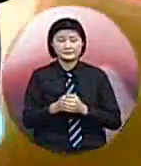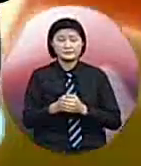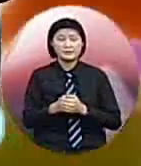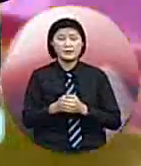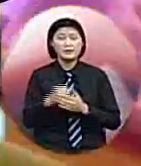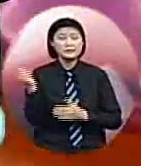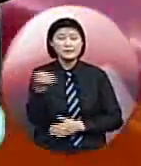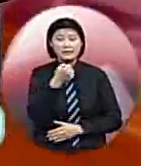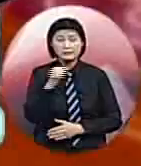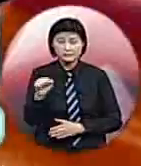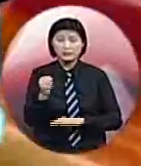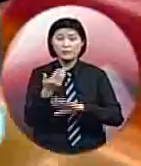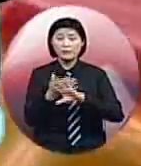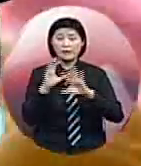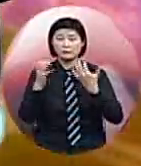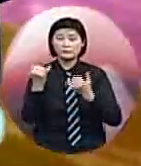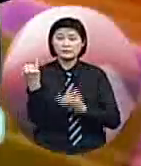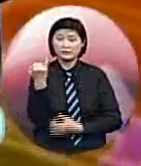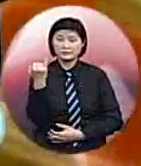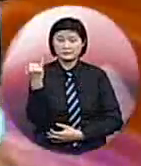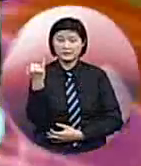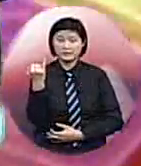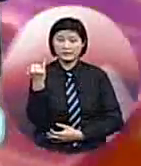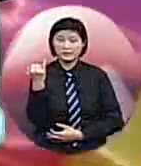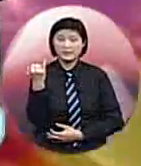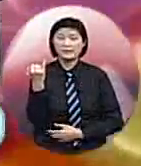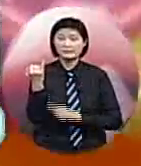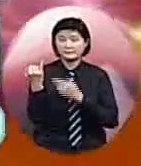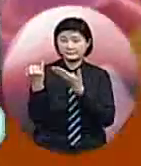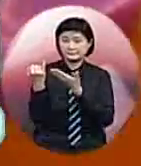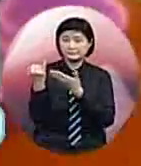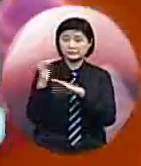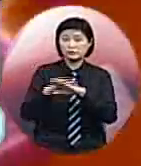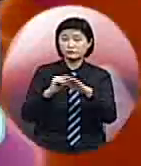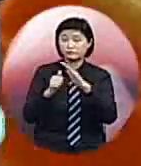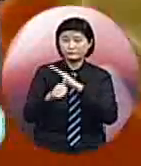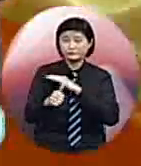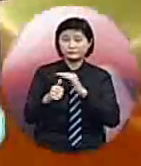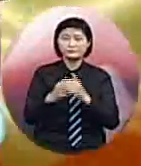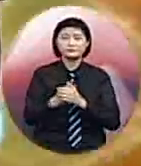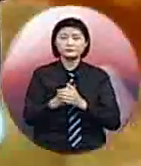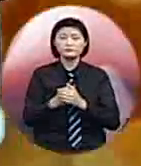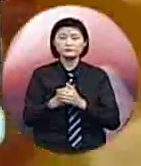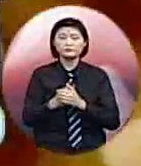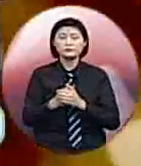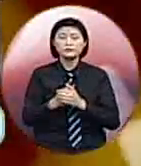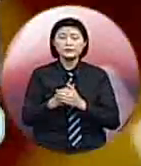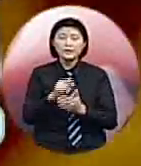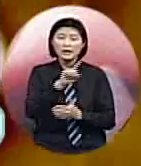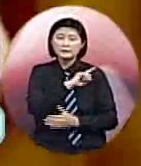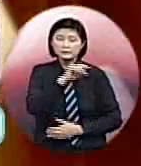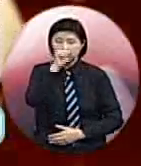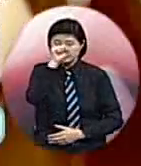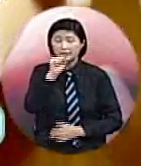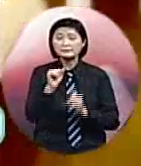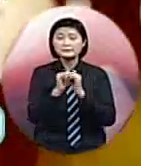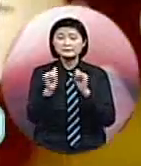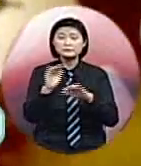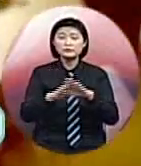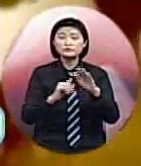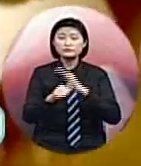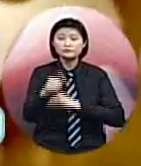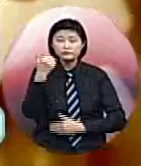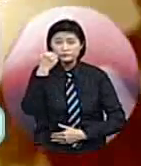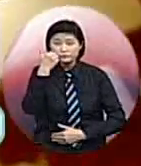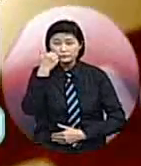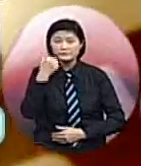네. 외국의 그 여자 선수 있죠. 네네. 예. 네. 그 선수인데 그 중에서 어떤 분을 가장 좋아하십니까?